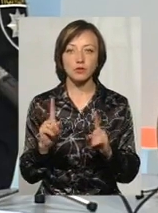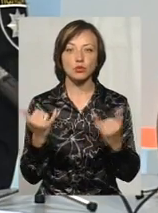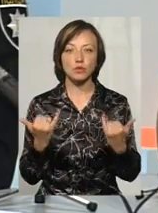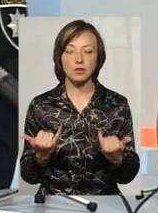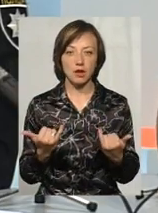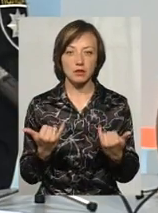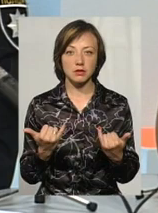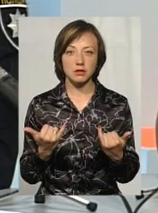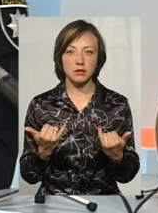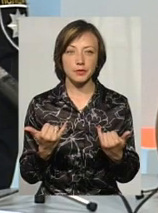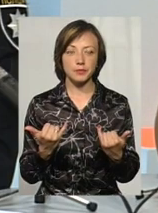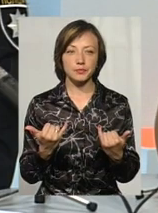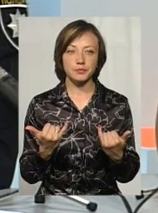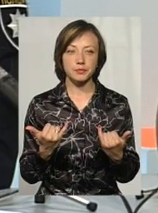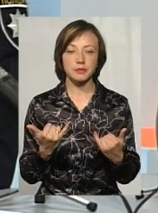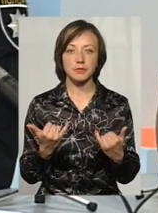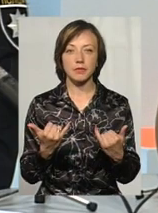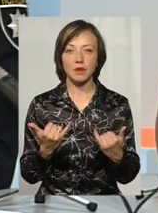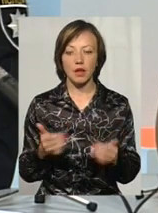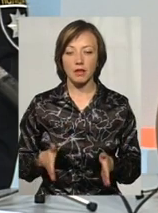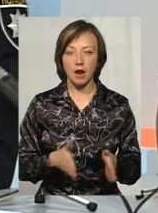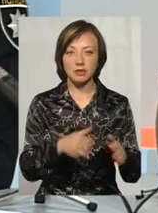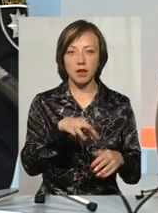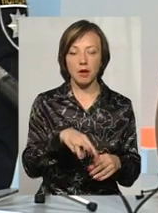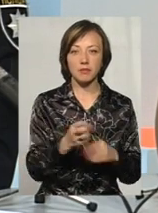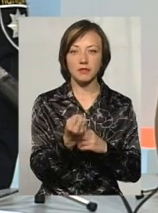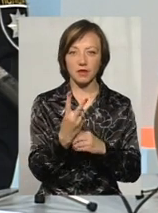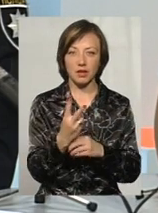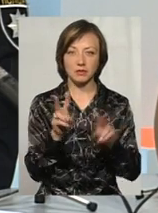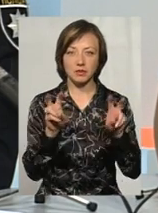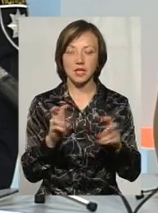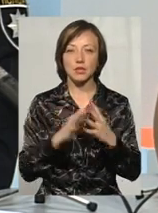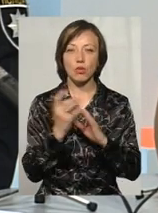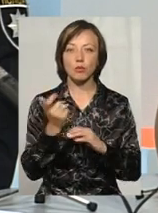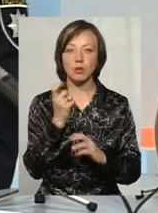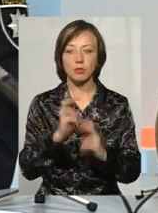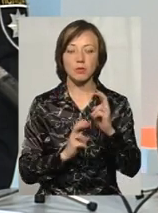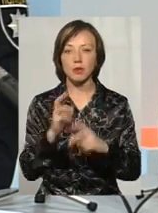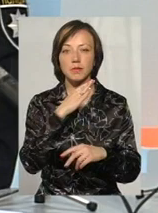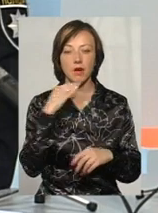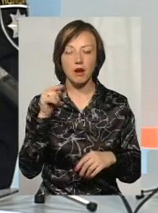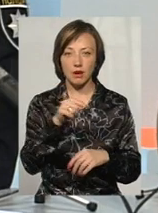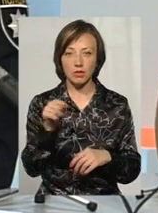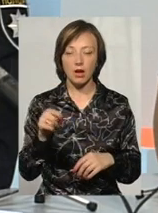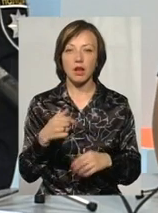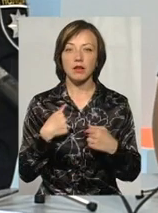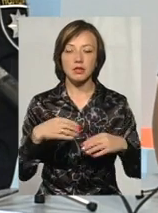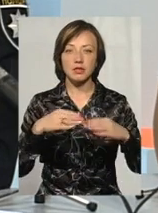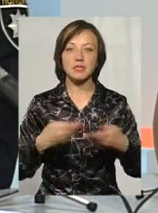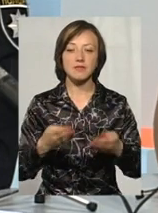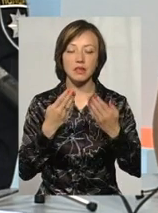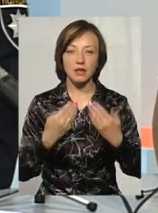от проходять М-12, до речі, проходить траса, там дуже багато сільськогосподарських підприємств. І іноді навіть до нас